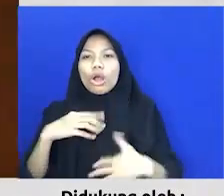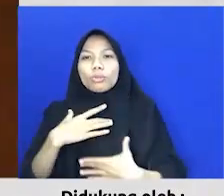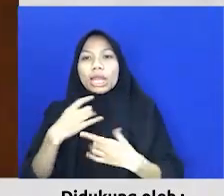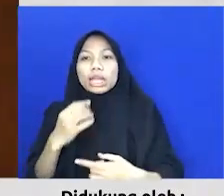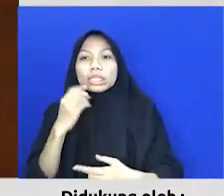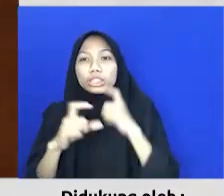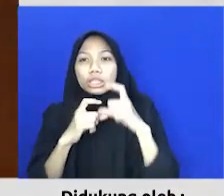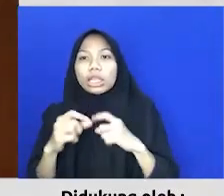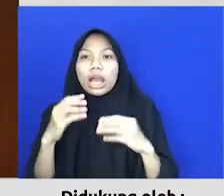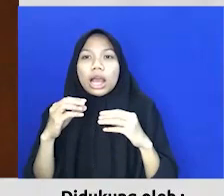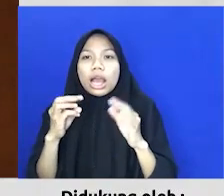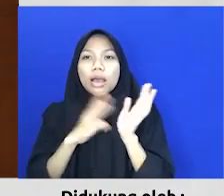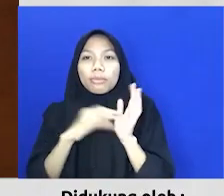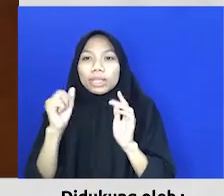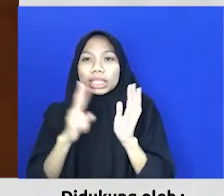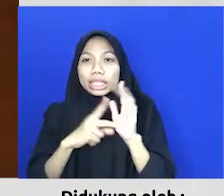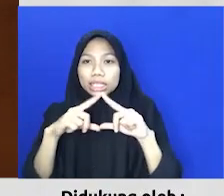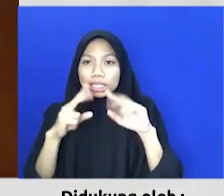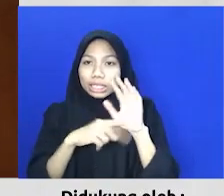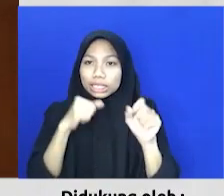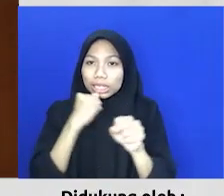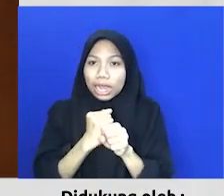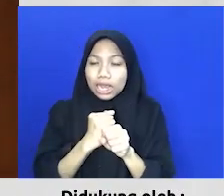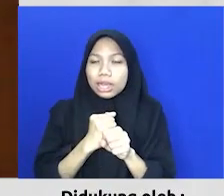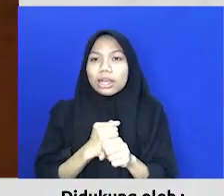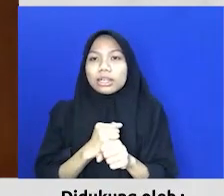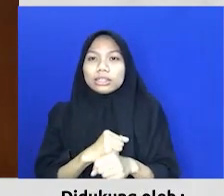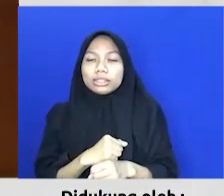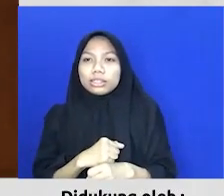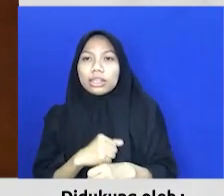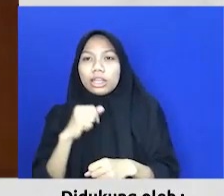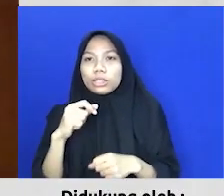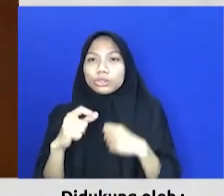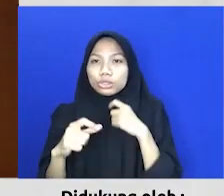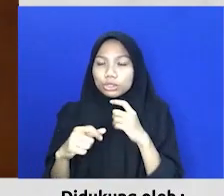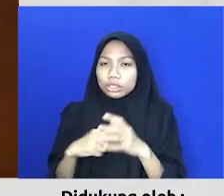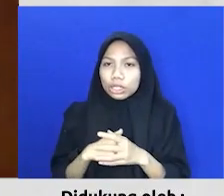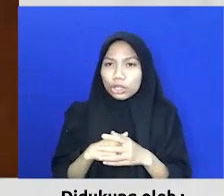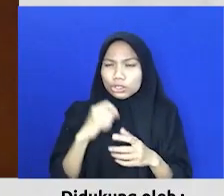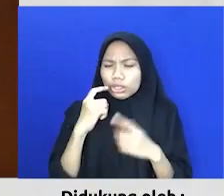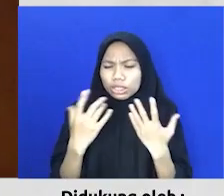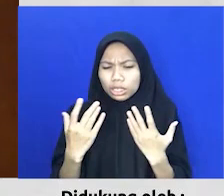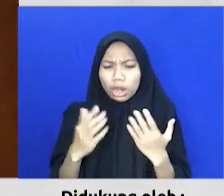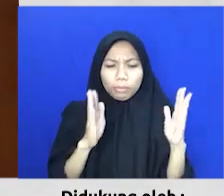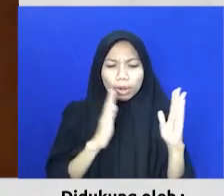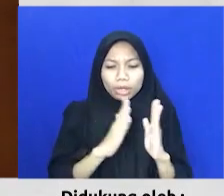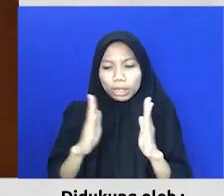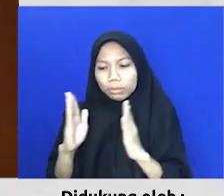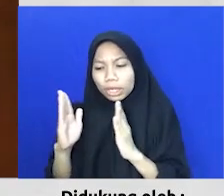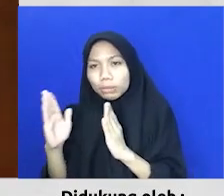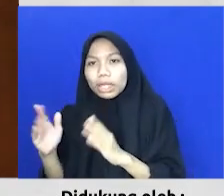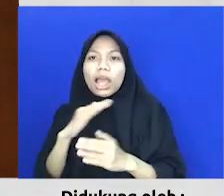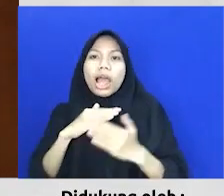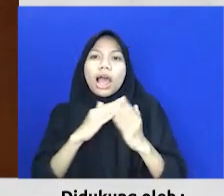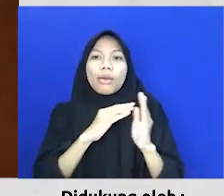intro itu sebetulnya sudah menyelipkan inti di film itu, tetapi secara apa namanya tidak